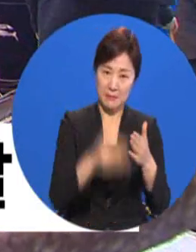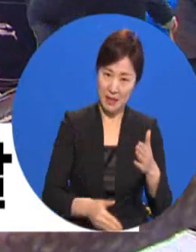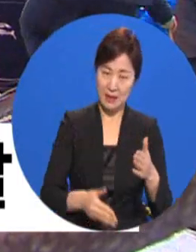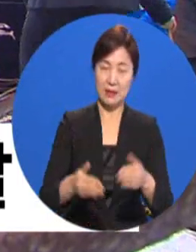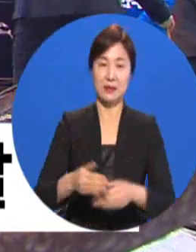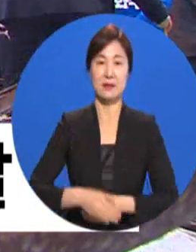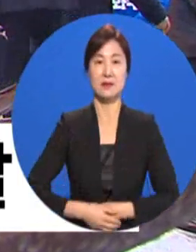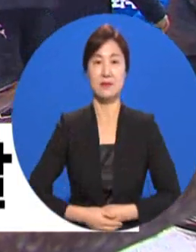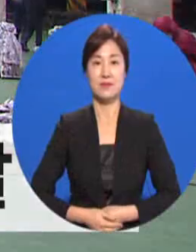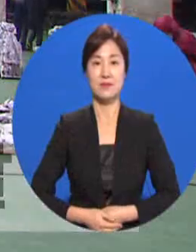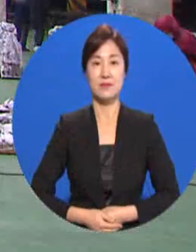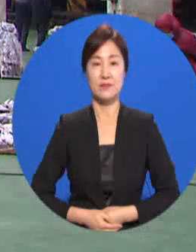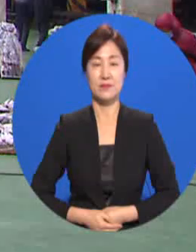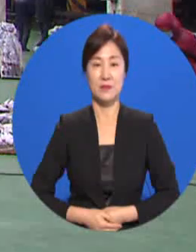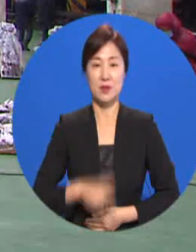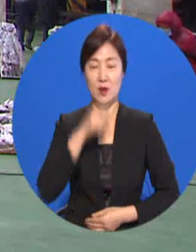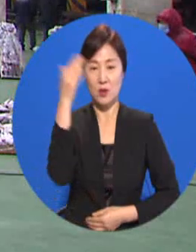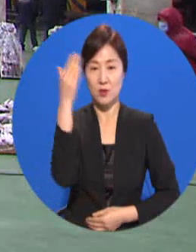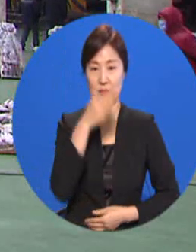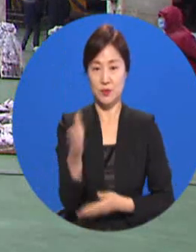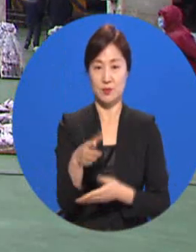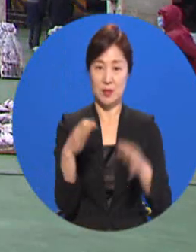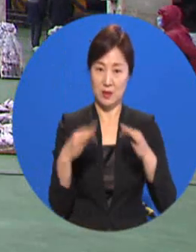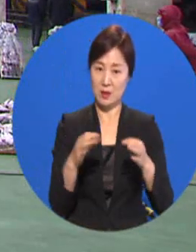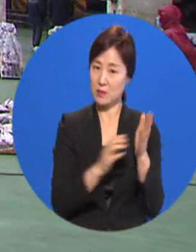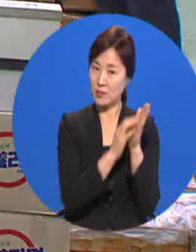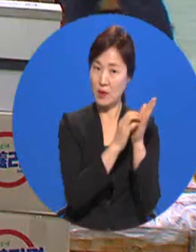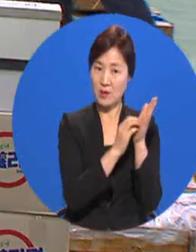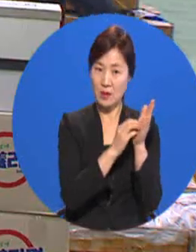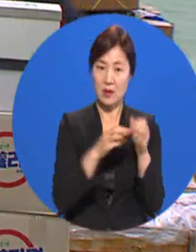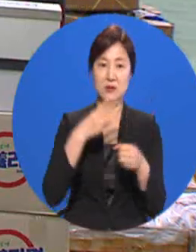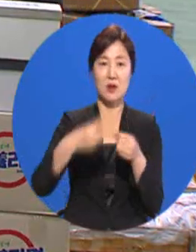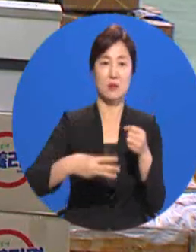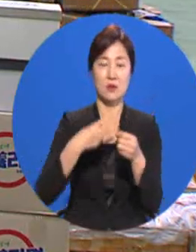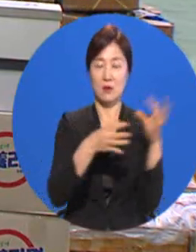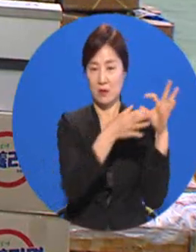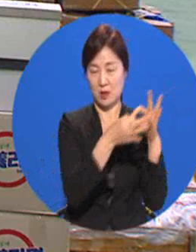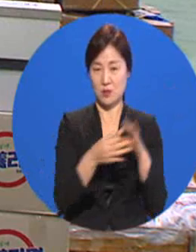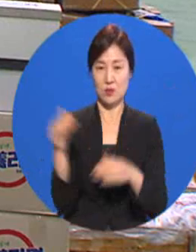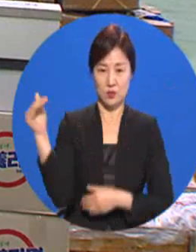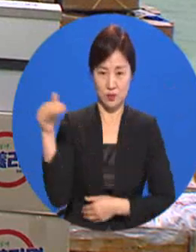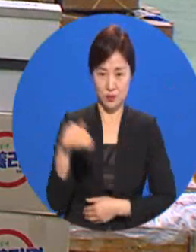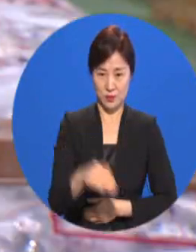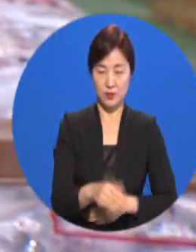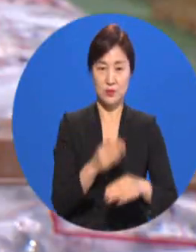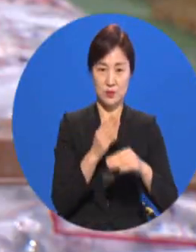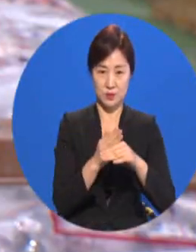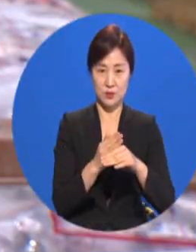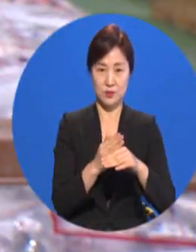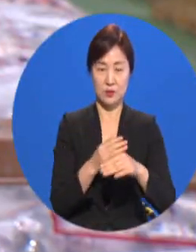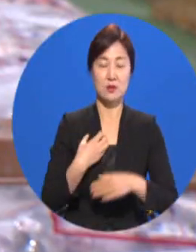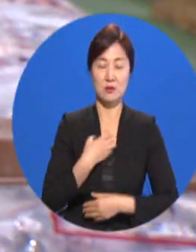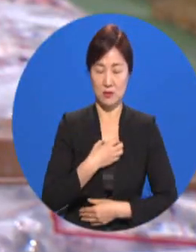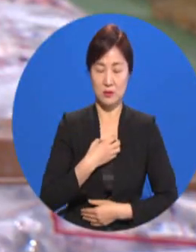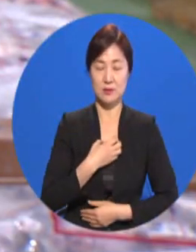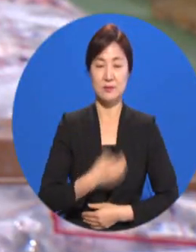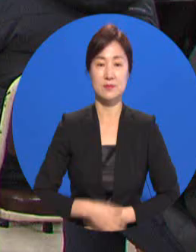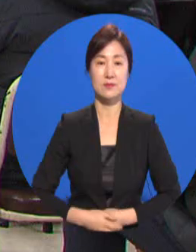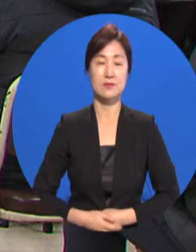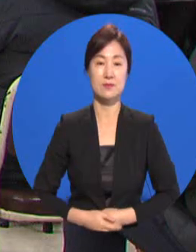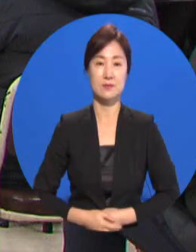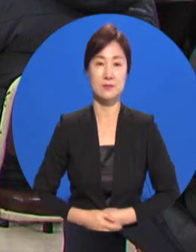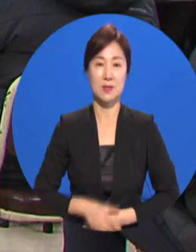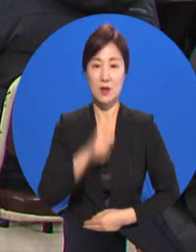때문입니다 벼 수수 여비 파내기 3년간 꾸준히 감소하고 있는 추세도 이 같은 우려를 고조시키고 있습니다